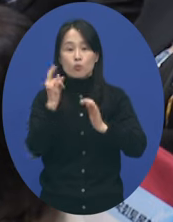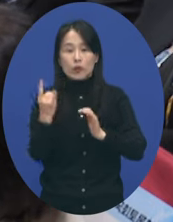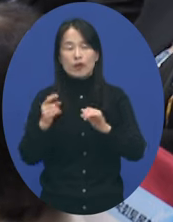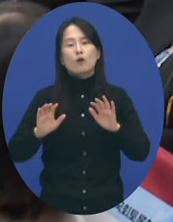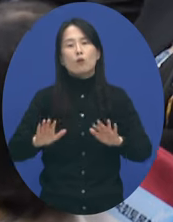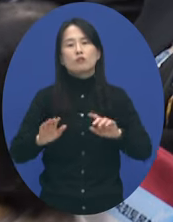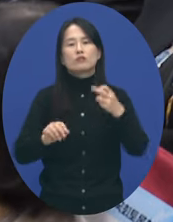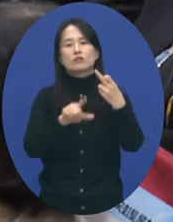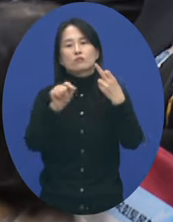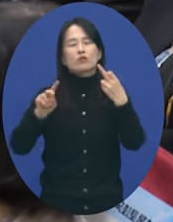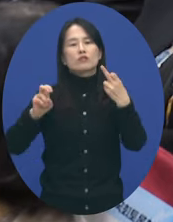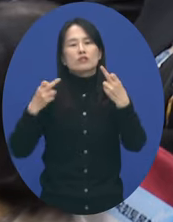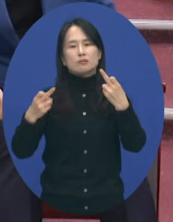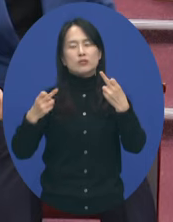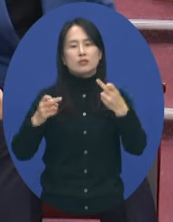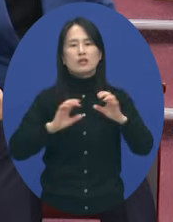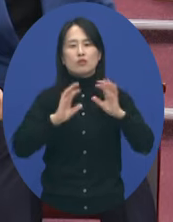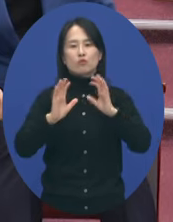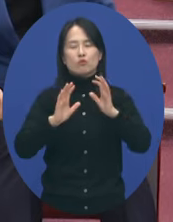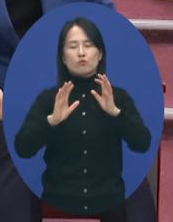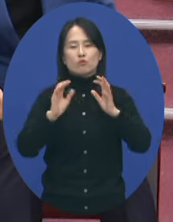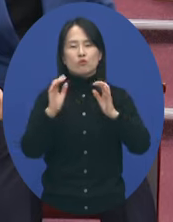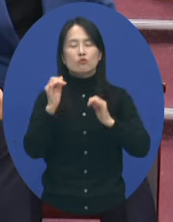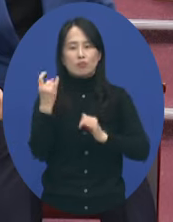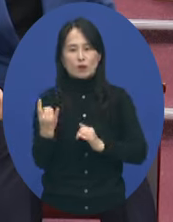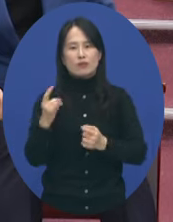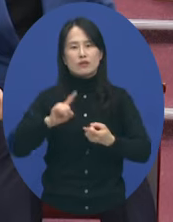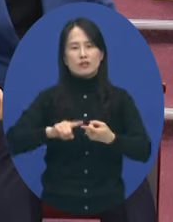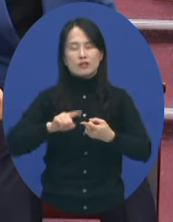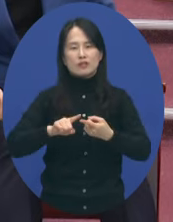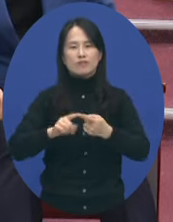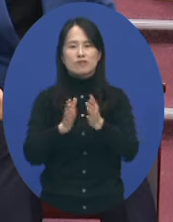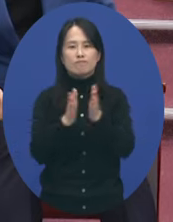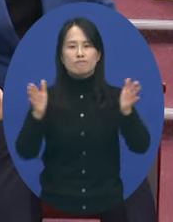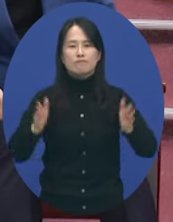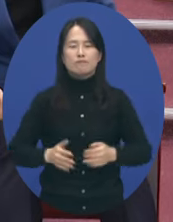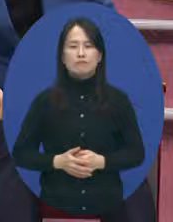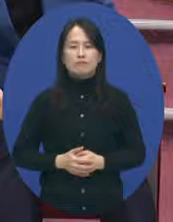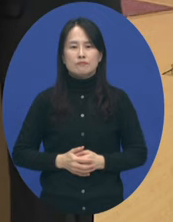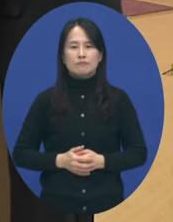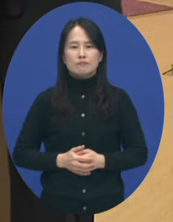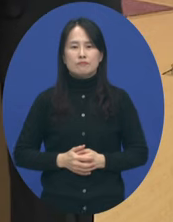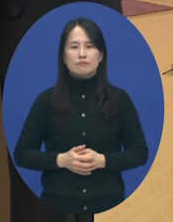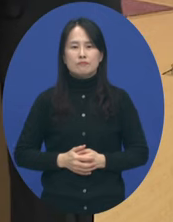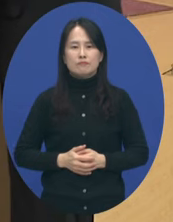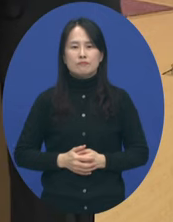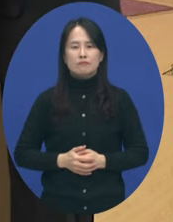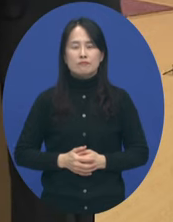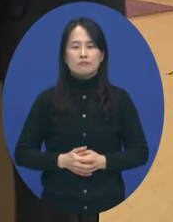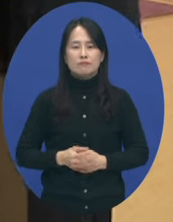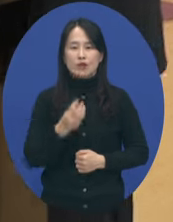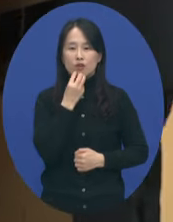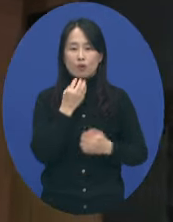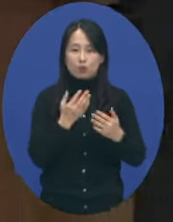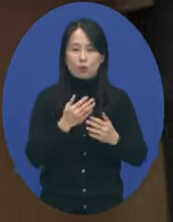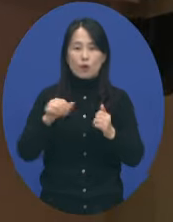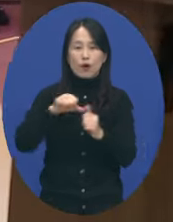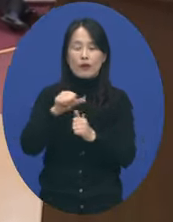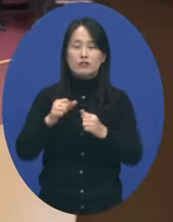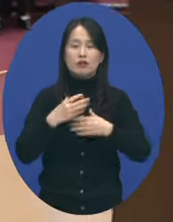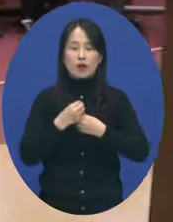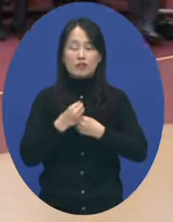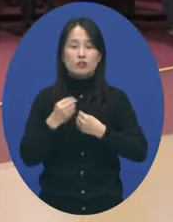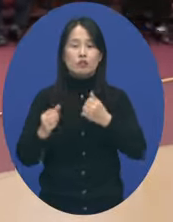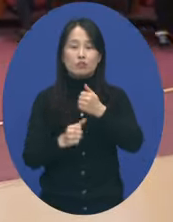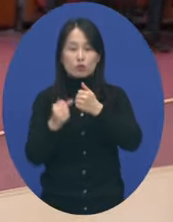국회의원 회관에서 경기 복부 특별자치도 설치 국회토론회를 개최했습니다 경기도와 행정안전 위안회 등